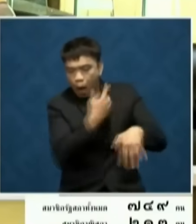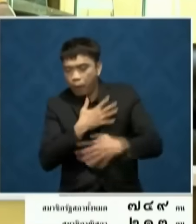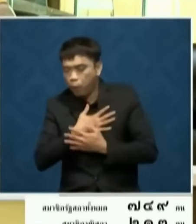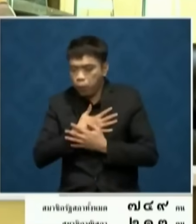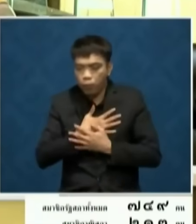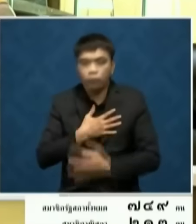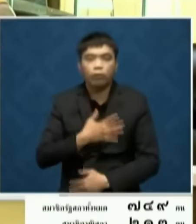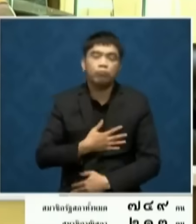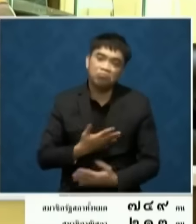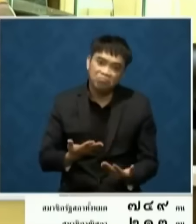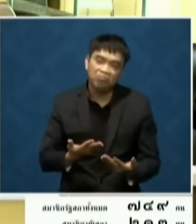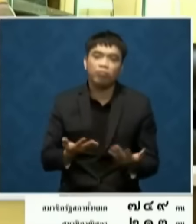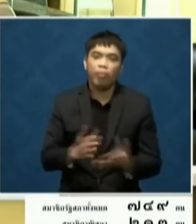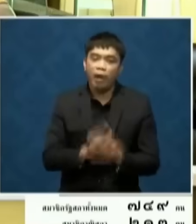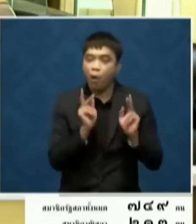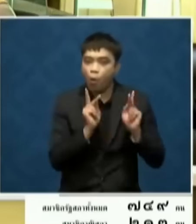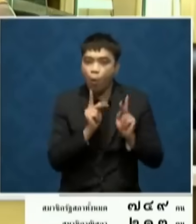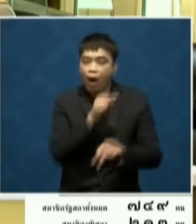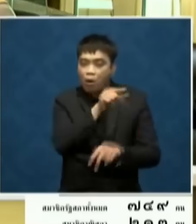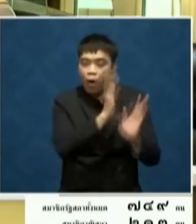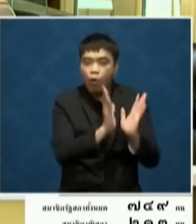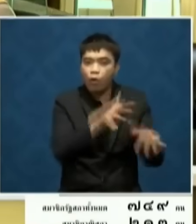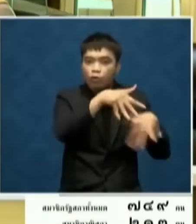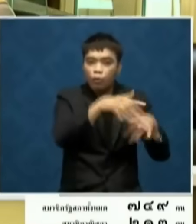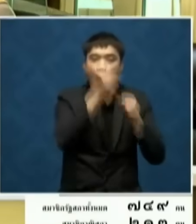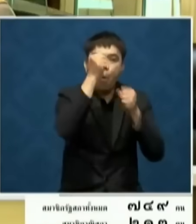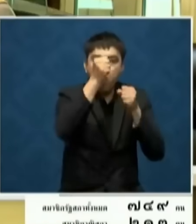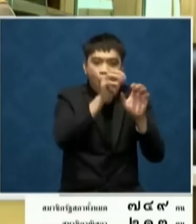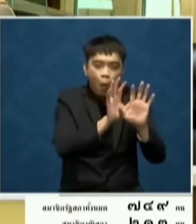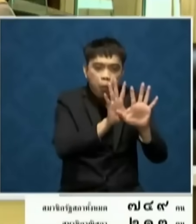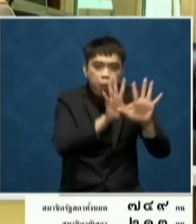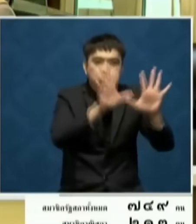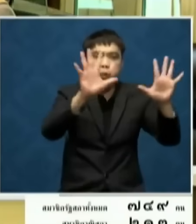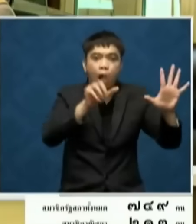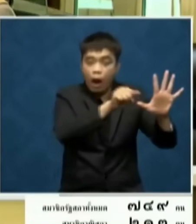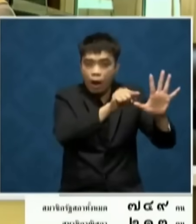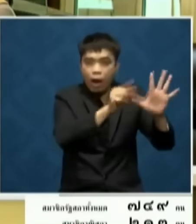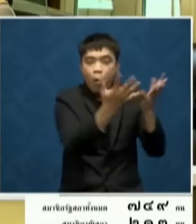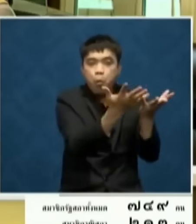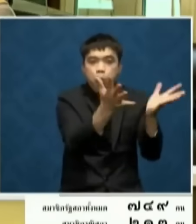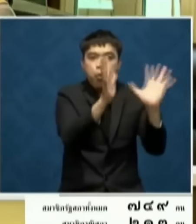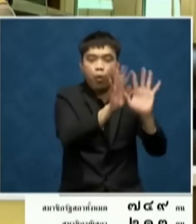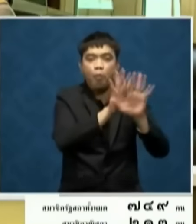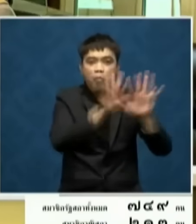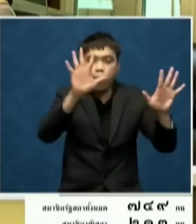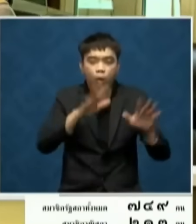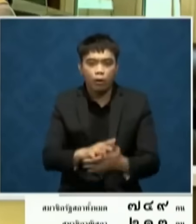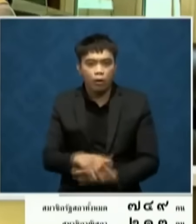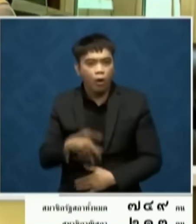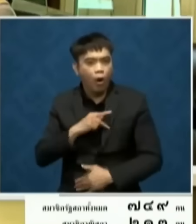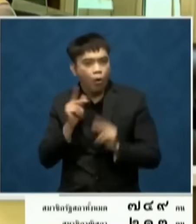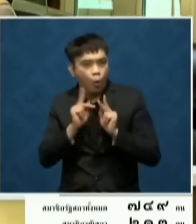ชนสนับสนุน25ล้านเสียงขณะที่พรรคก้าวไกลนั้นได้คะแนน14ล้านเสียงเท่านั้นแต่เมื่อเอาคะแนนมาร